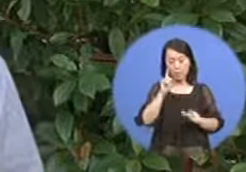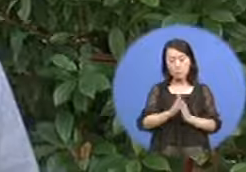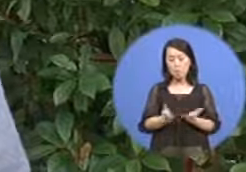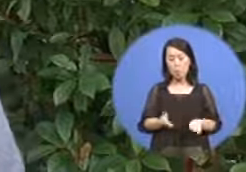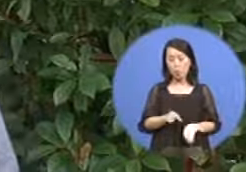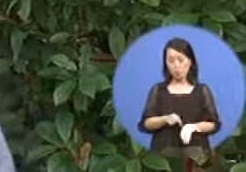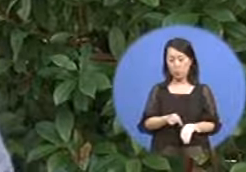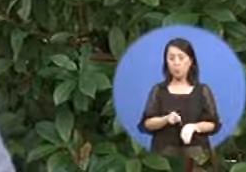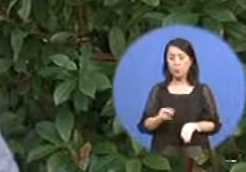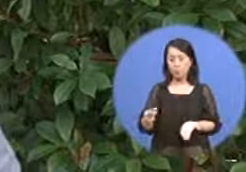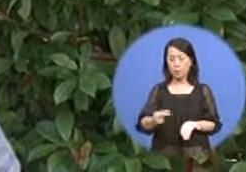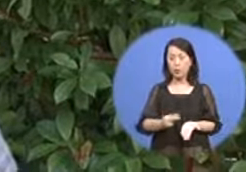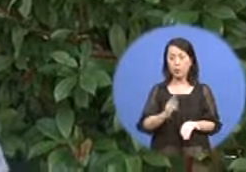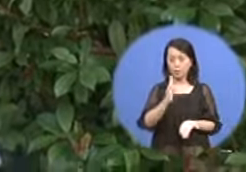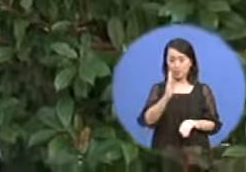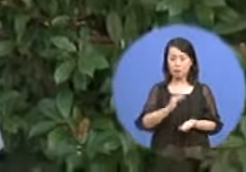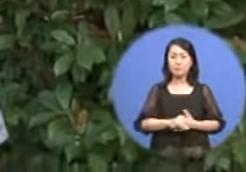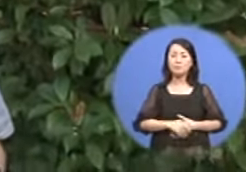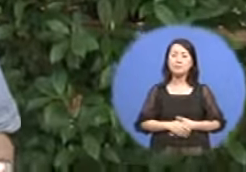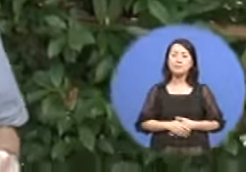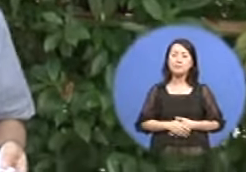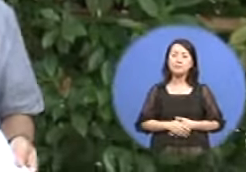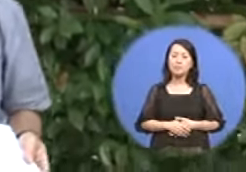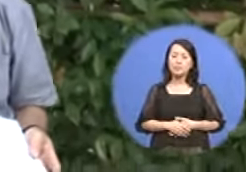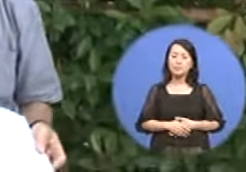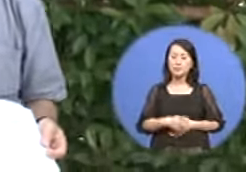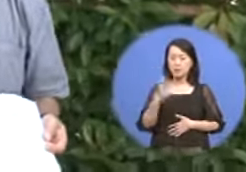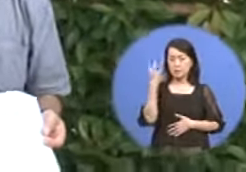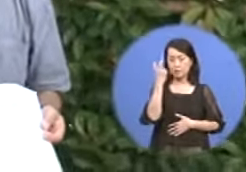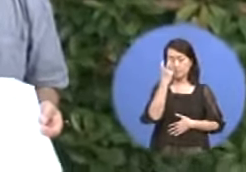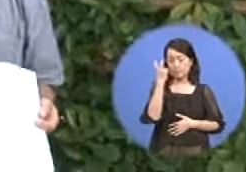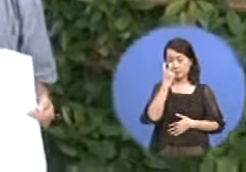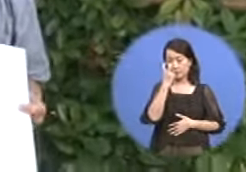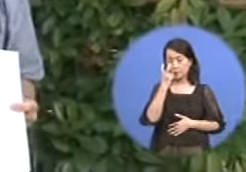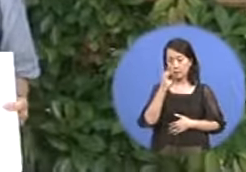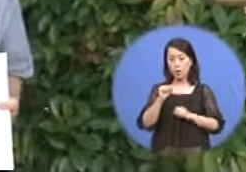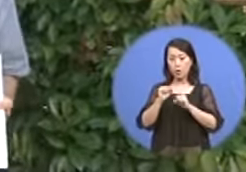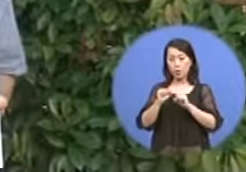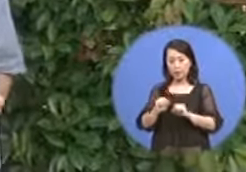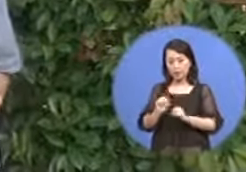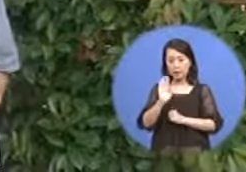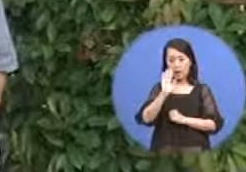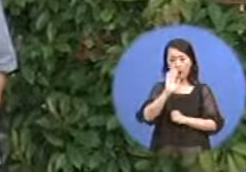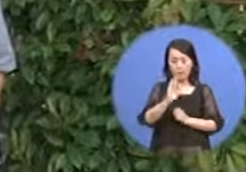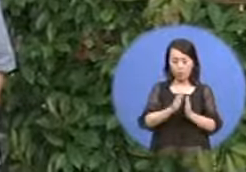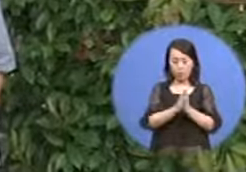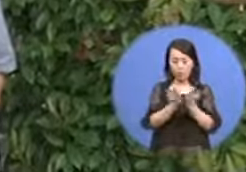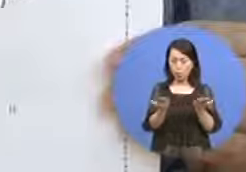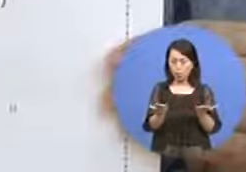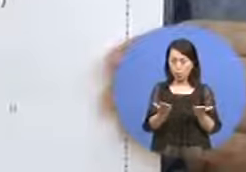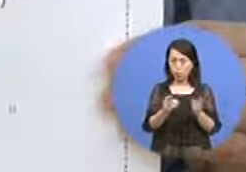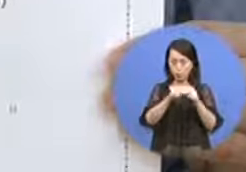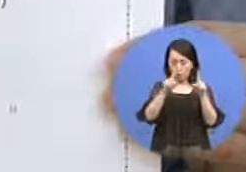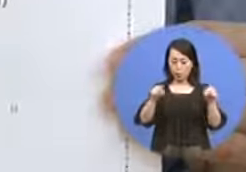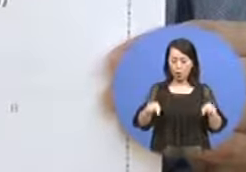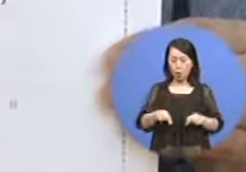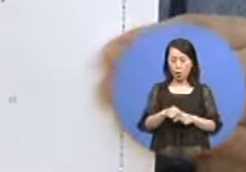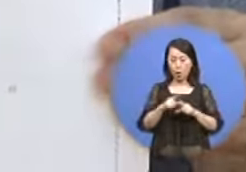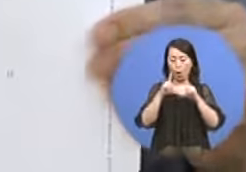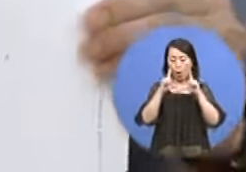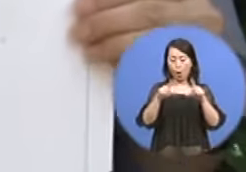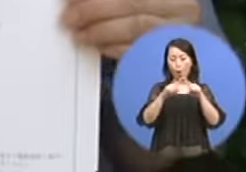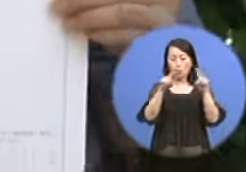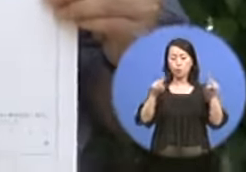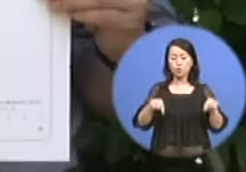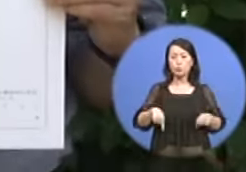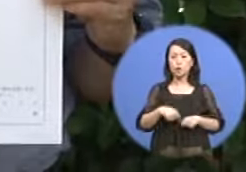のでね、ちょっとこれ見ていただこうと思います。診断させていただいた後ですね、こういう耐震診断報告書というのを作ら